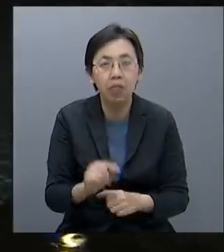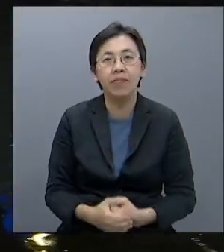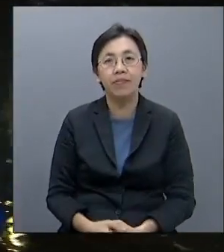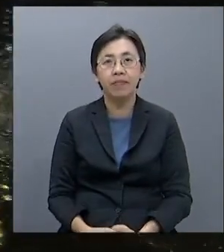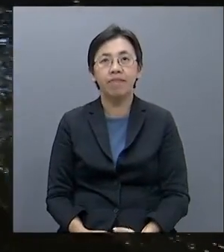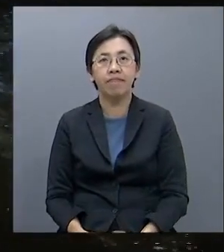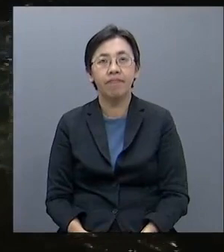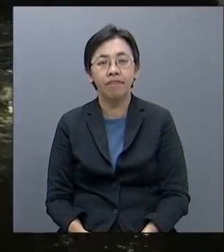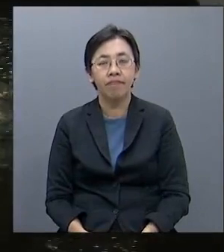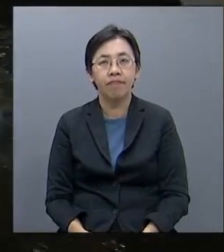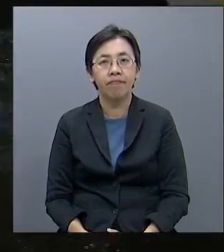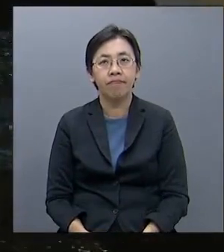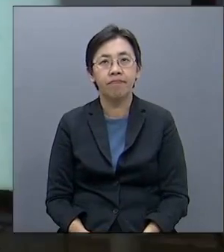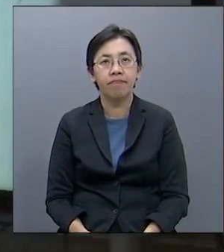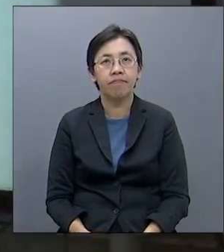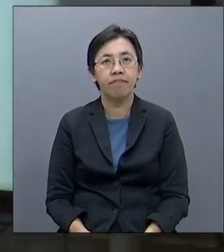ง